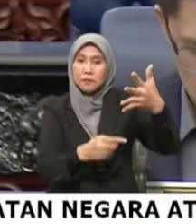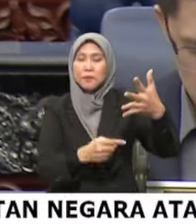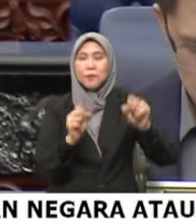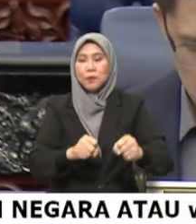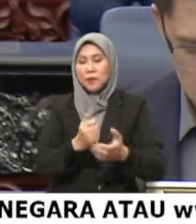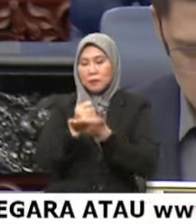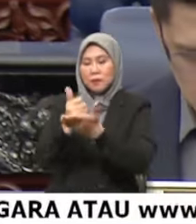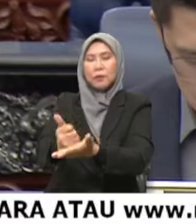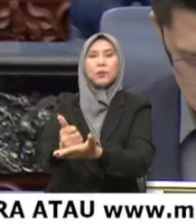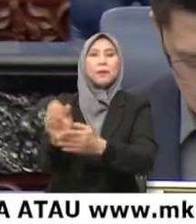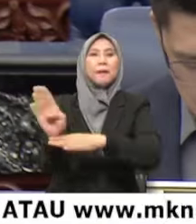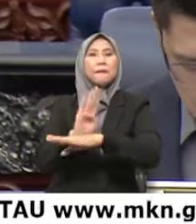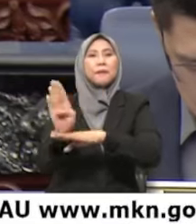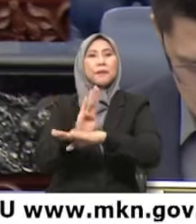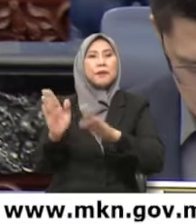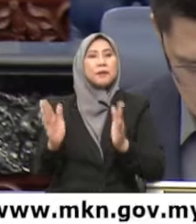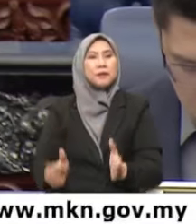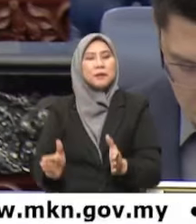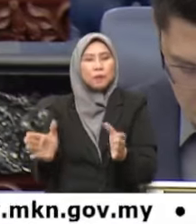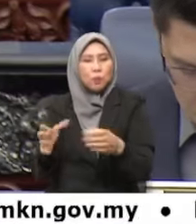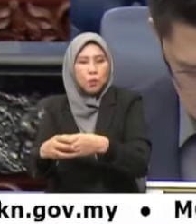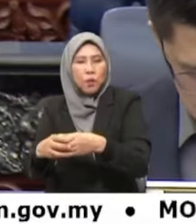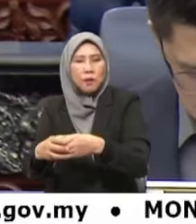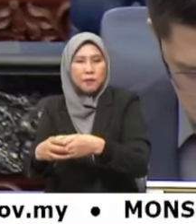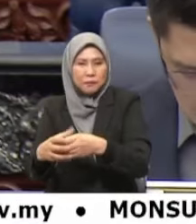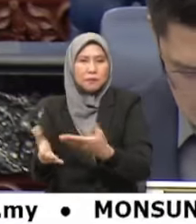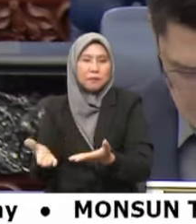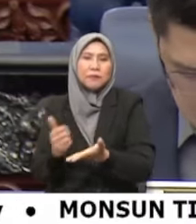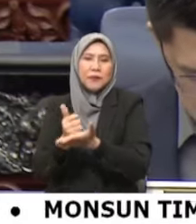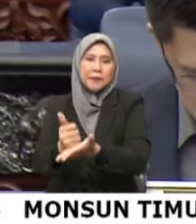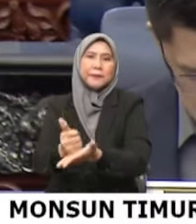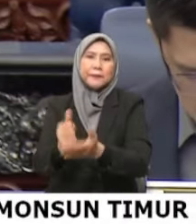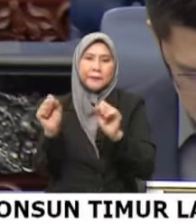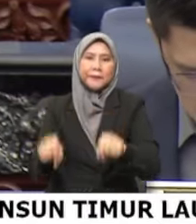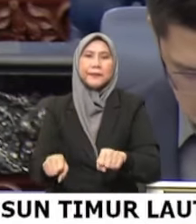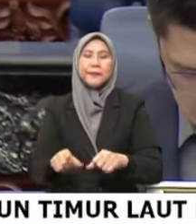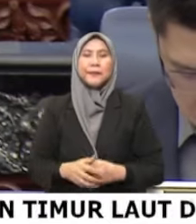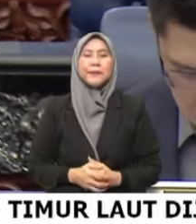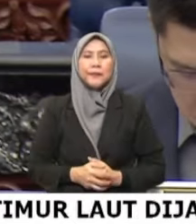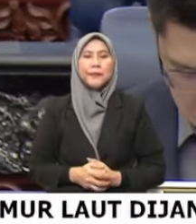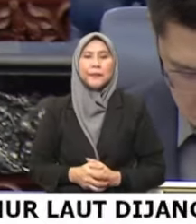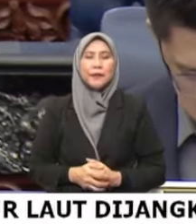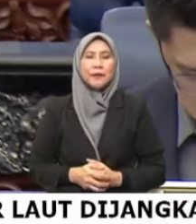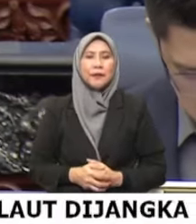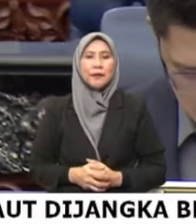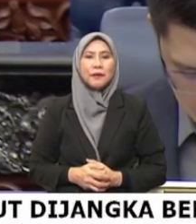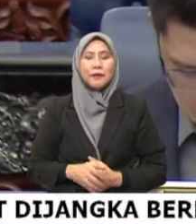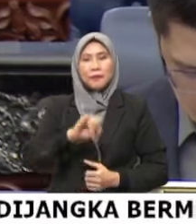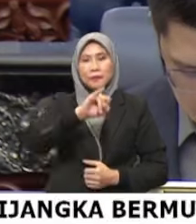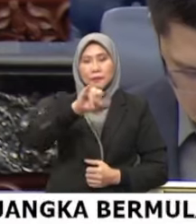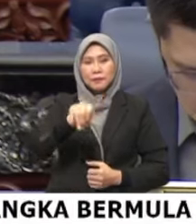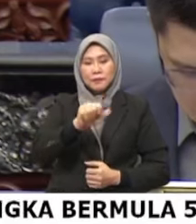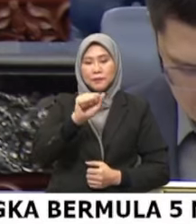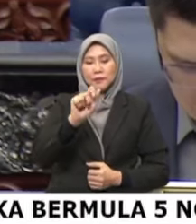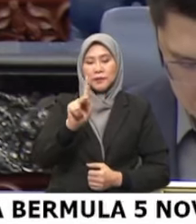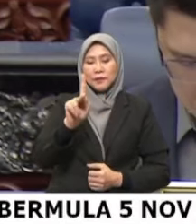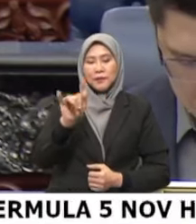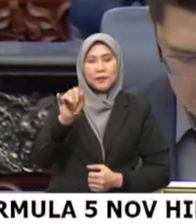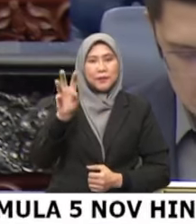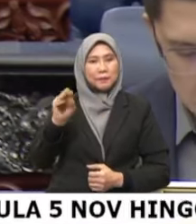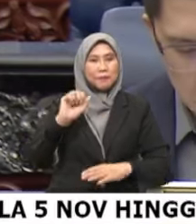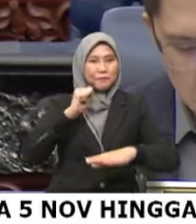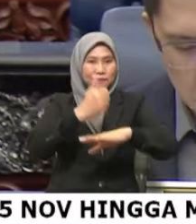usahawan khususnya usahawan industri kecil dan mikro. Dalam masa yang sama, JAKIM juga mewujudkan